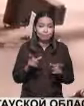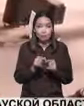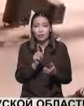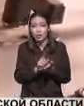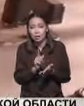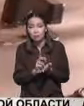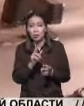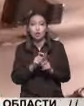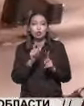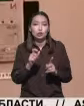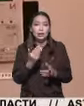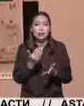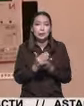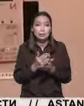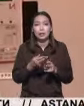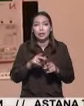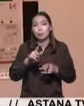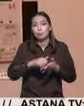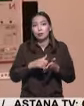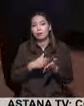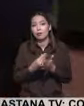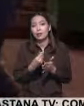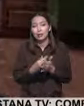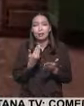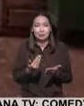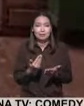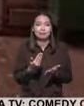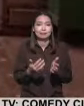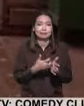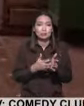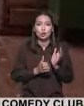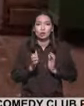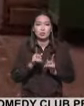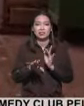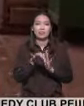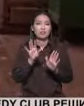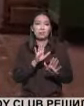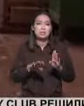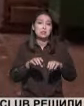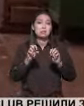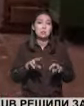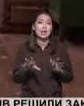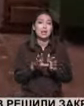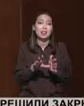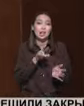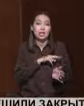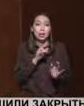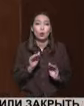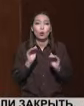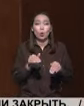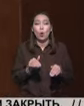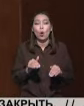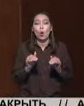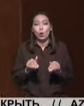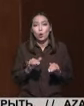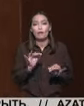обязанности. К слову, именно по причине финансовой непривлекательности студенты не выбирают специальности энергетической отрасли при поступлении в колледжи и